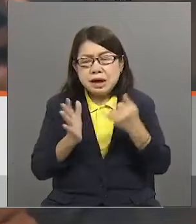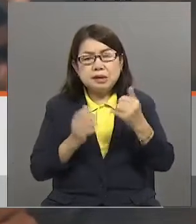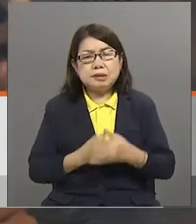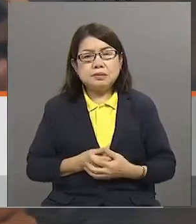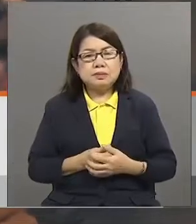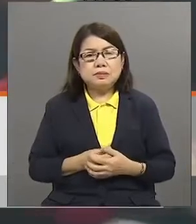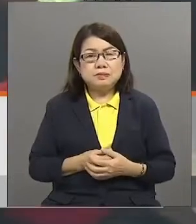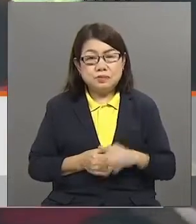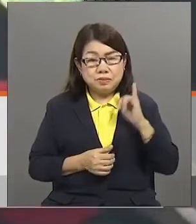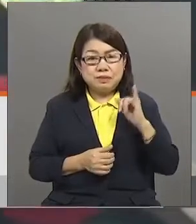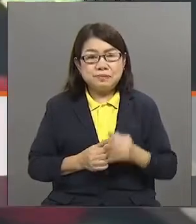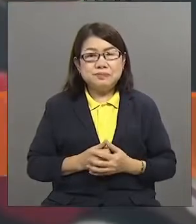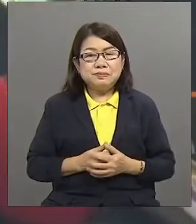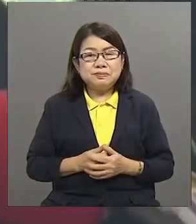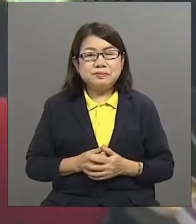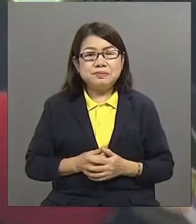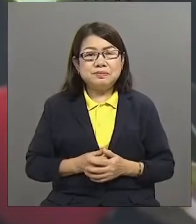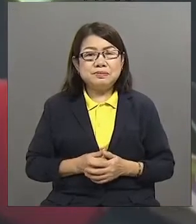ช่ไหม